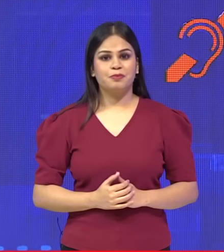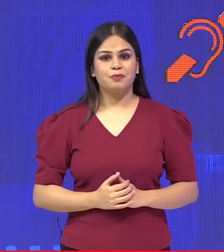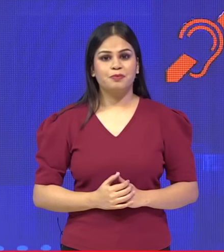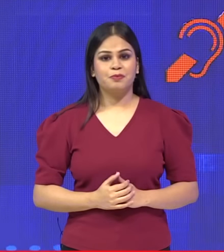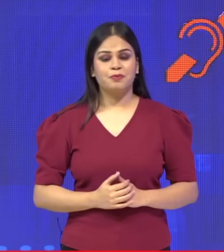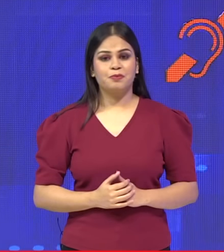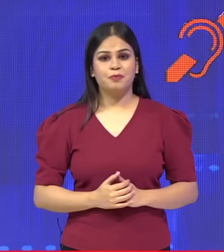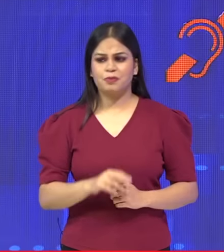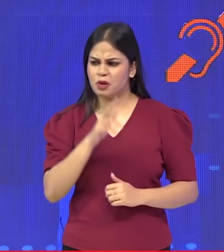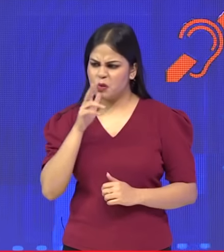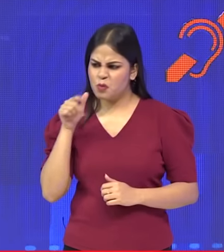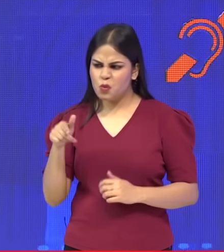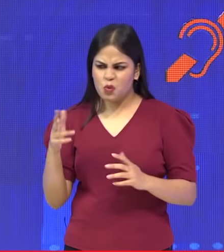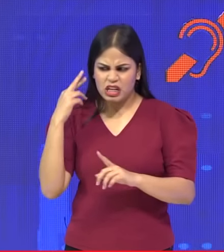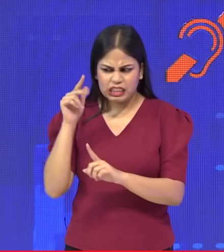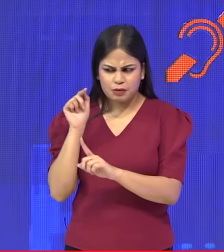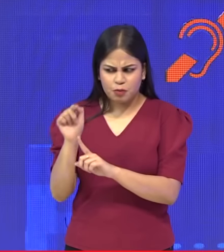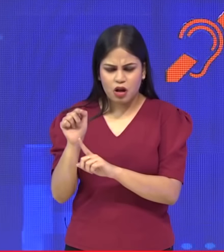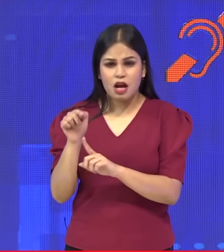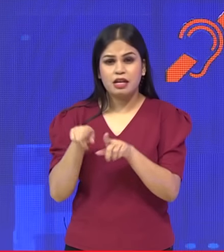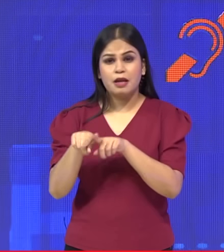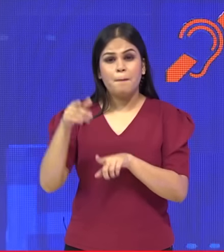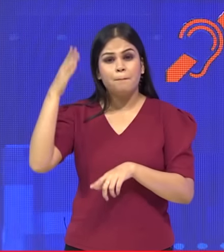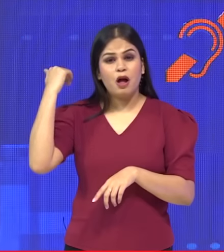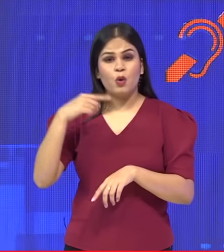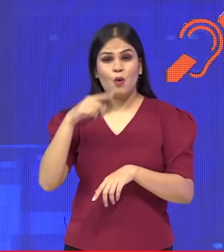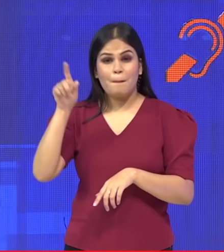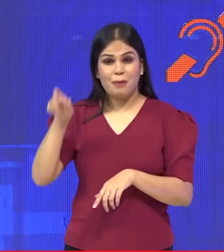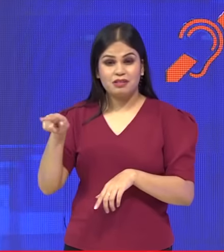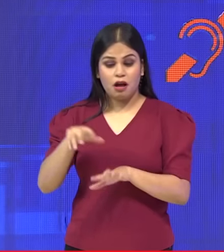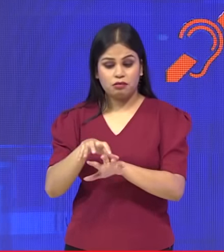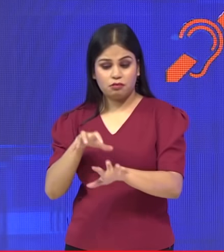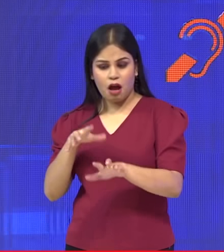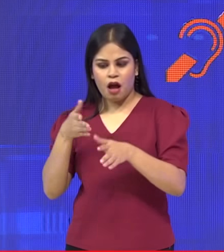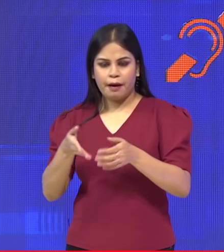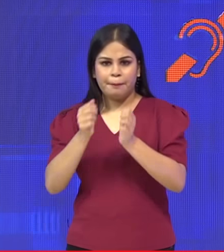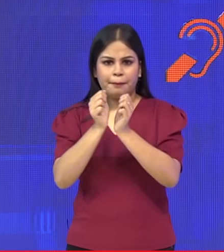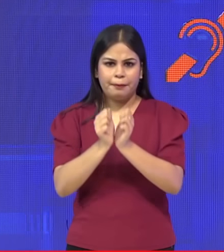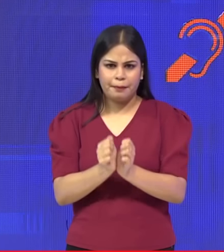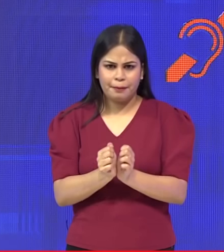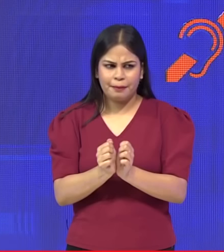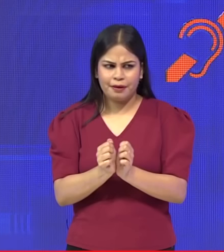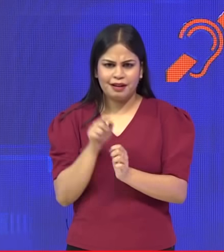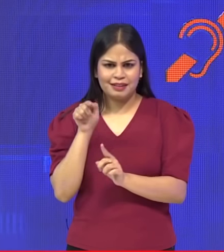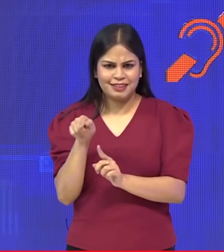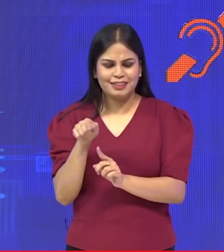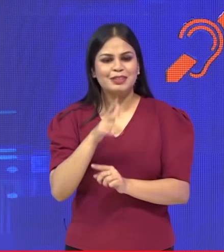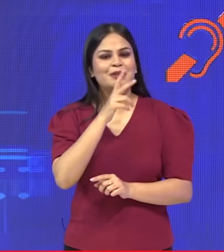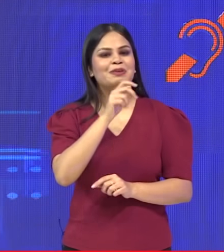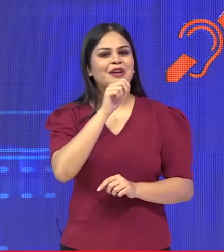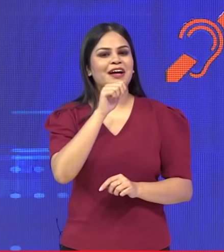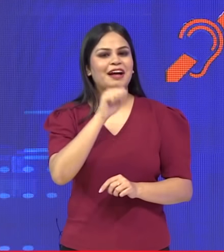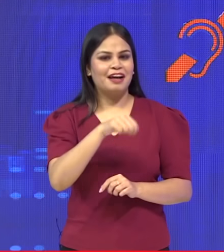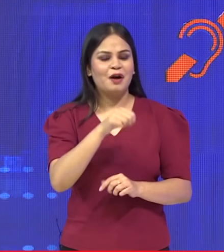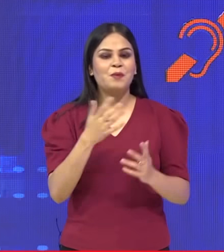अब तो ऐसा तो नहीं की जो जंगल का शेर था पिंजरे में बैंड है सर